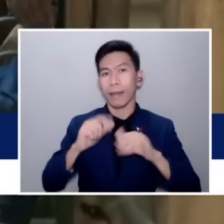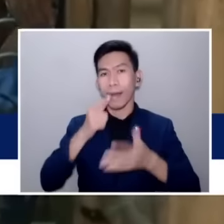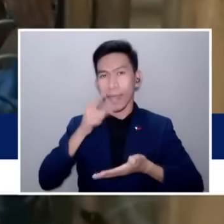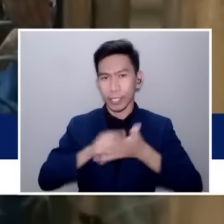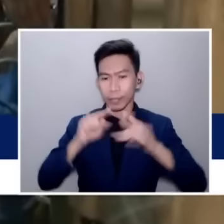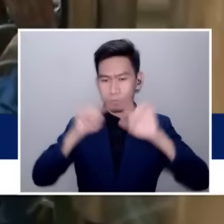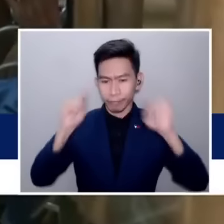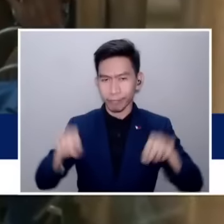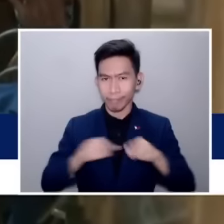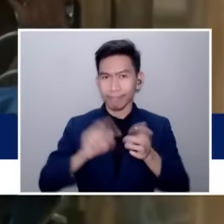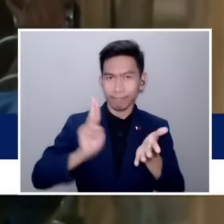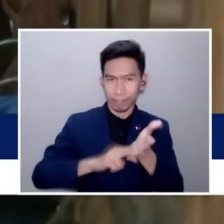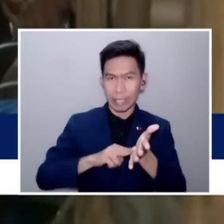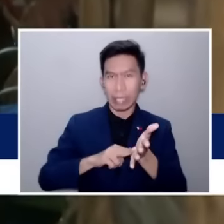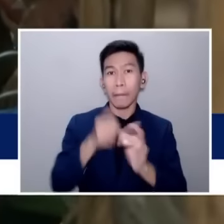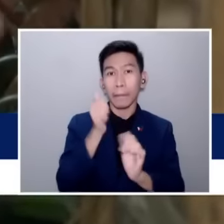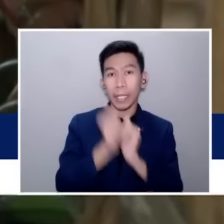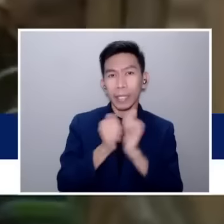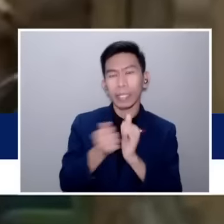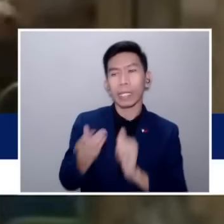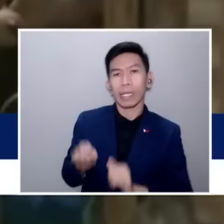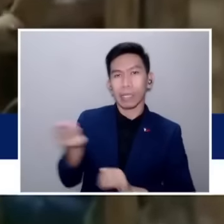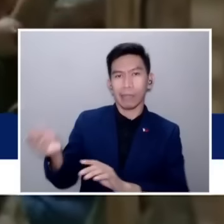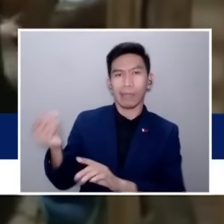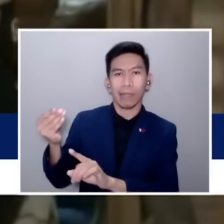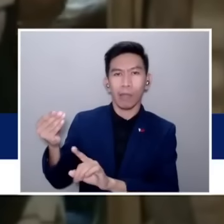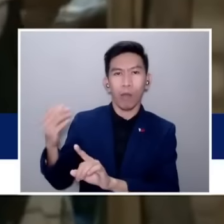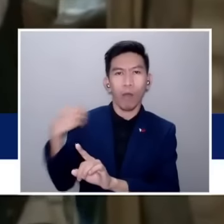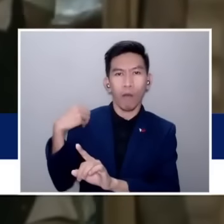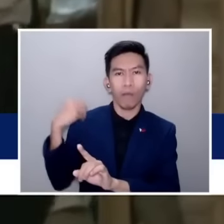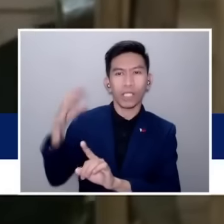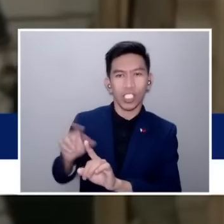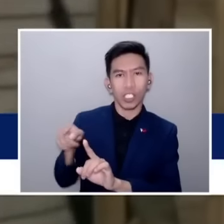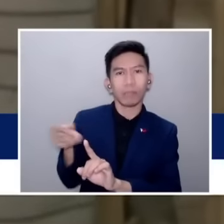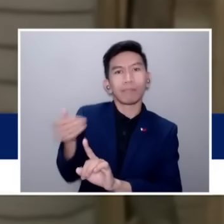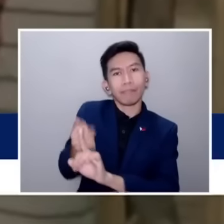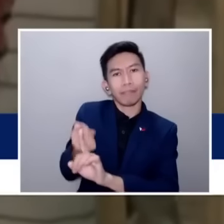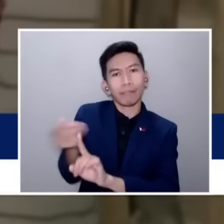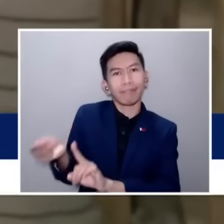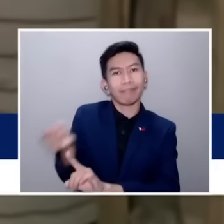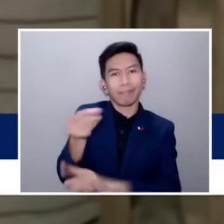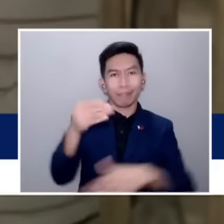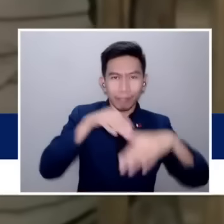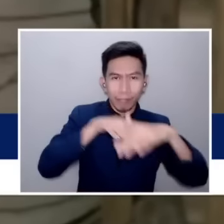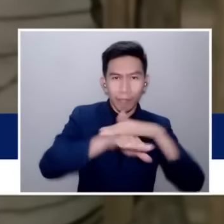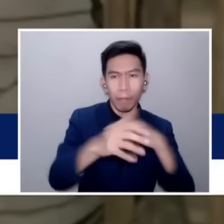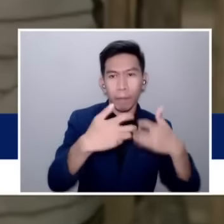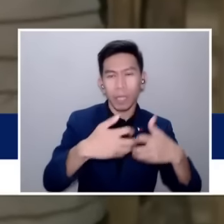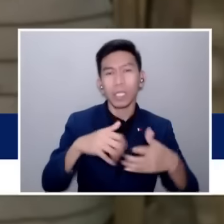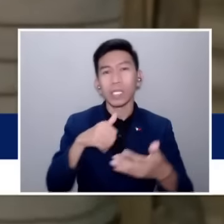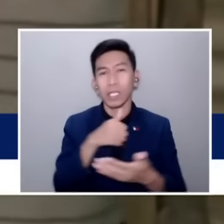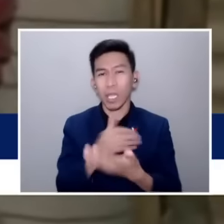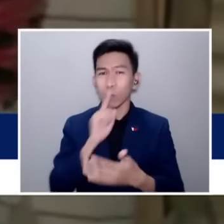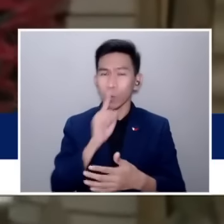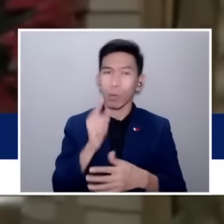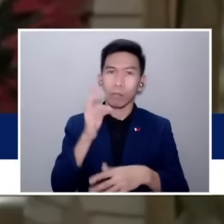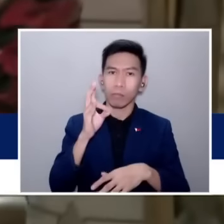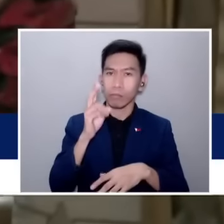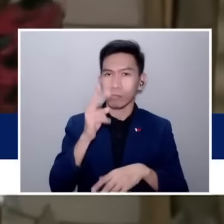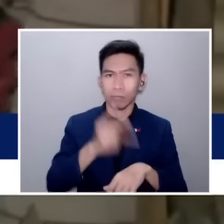Bernadette, kakwentuhan nga natin yung mga nakapila dito. Sinasabi nila merong 2 beses bumalik, 7 beses bumalik, paulit-ulit